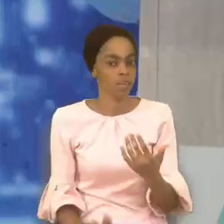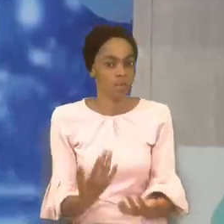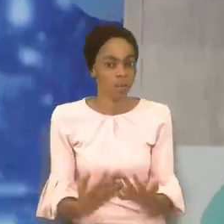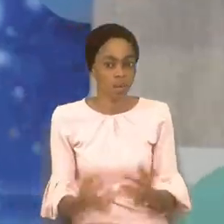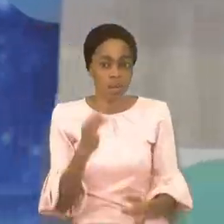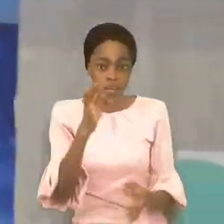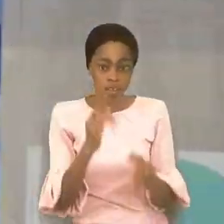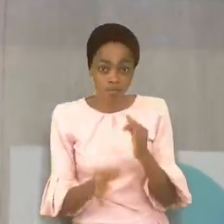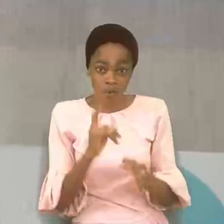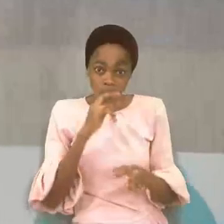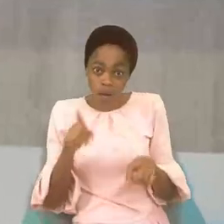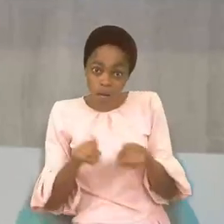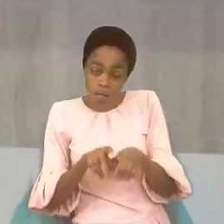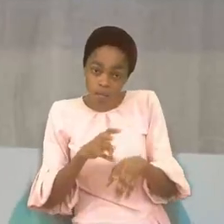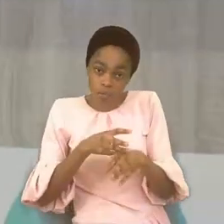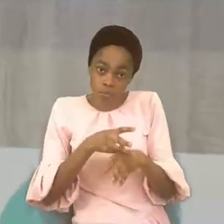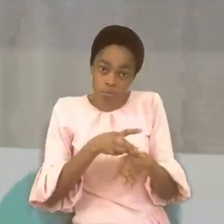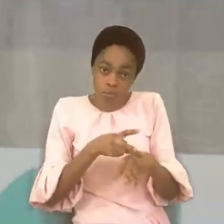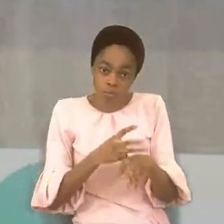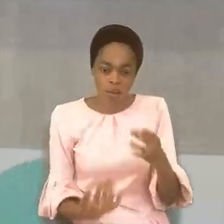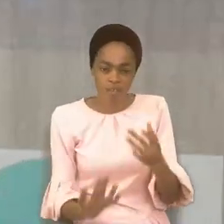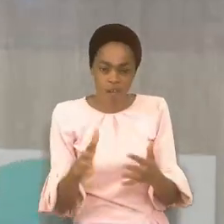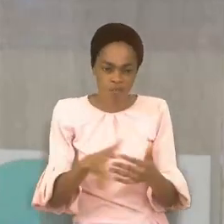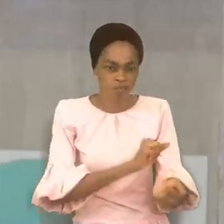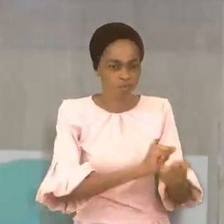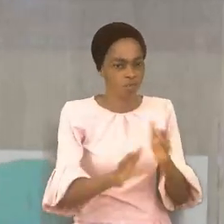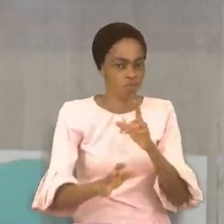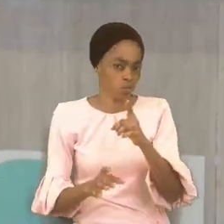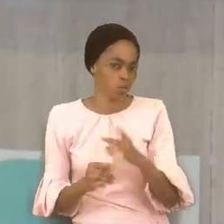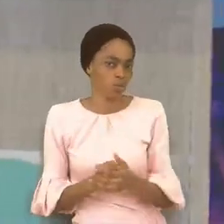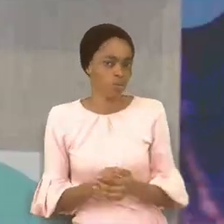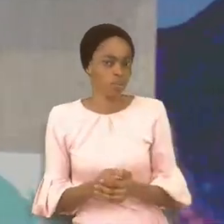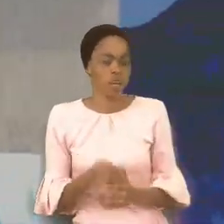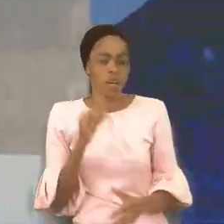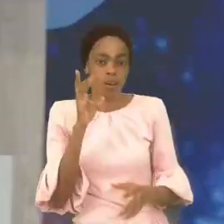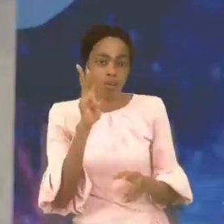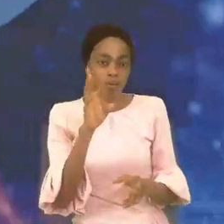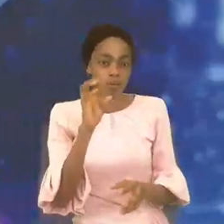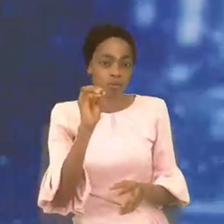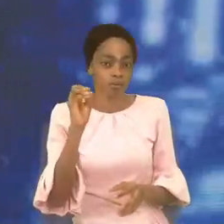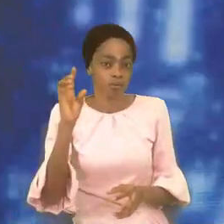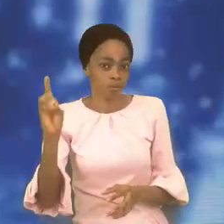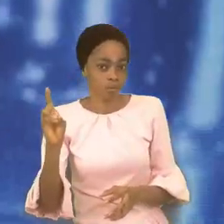Si tu es du bois, le feu va te consumer. Si tu es constitué